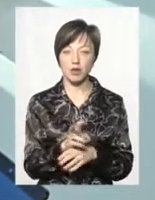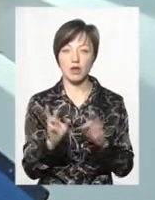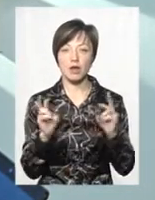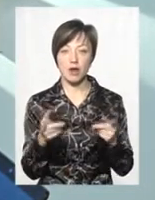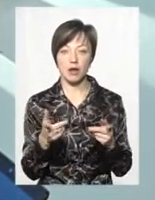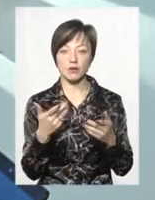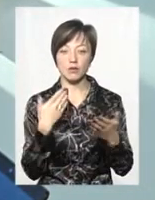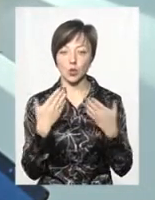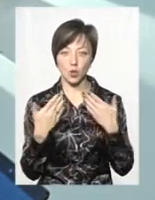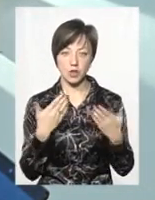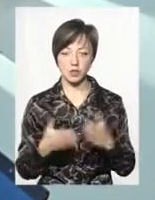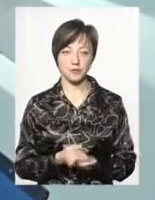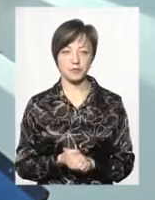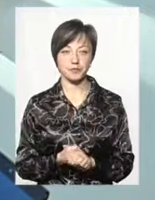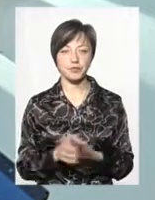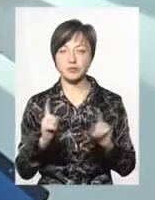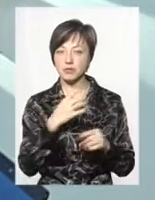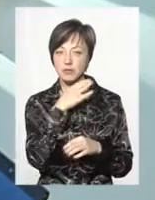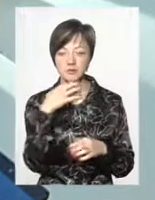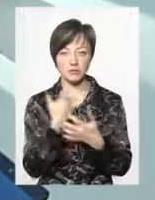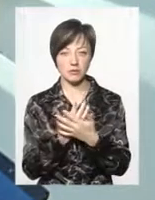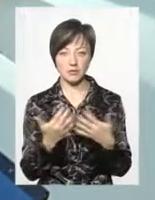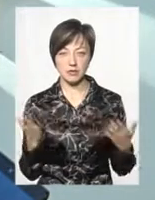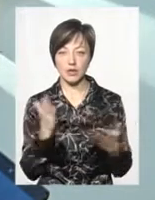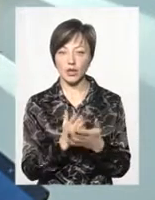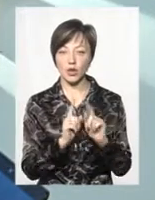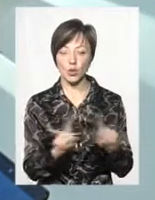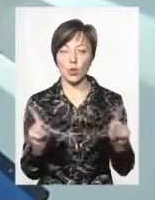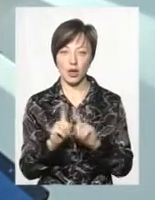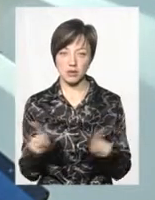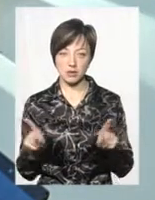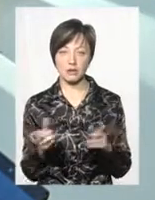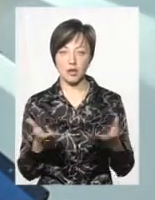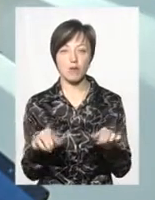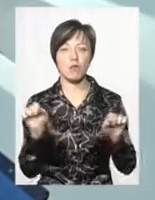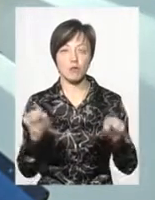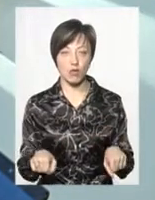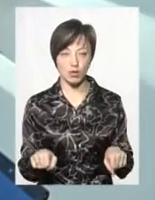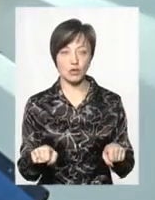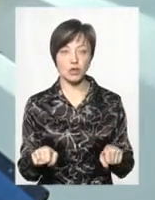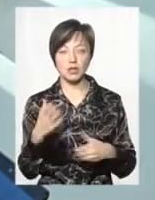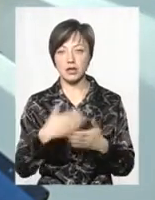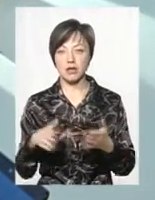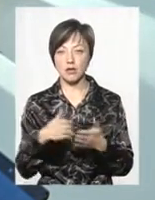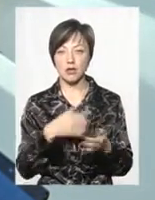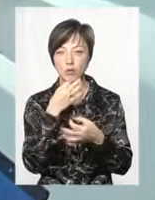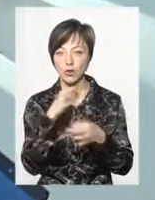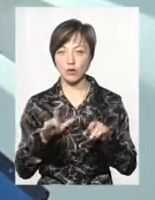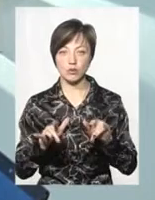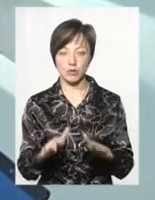як їх до них відноситись. Тому що дуже багато є таких нюансів, які можуть звести на німець будь-яку